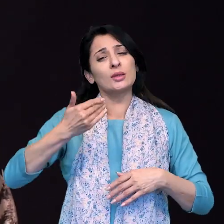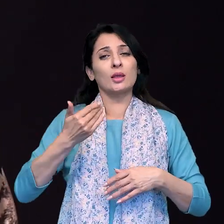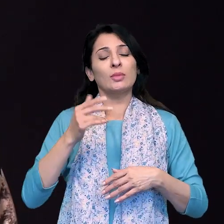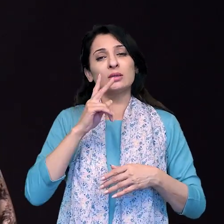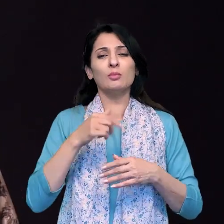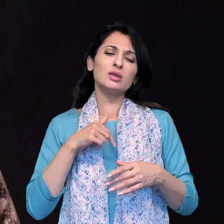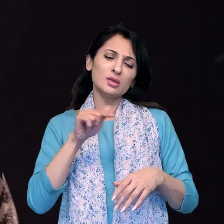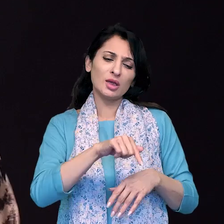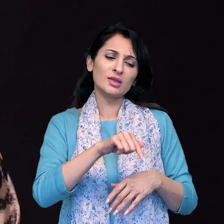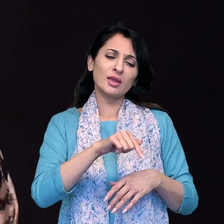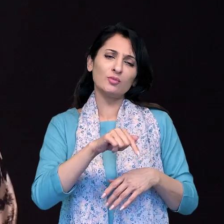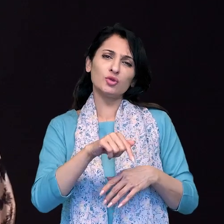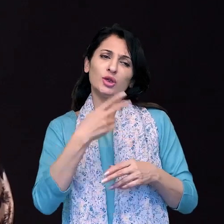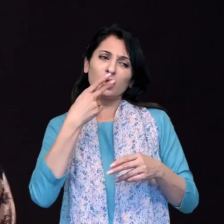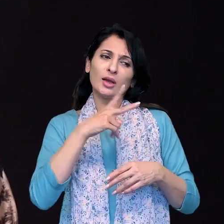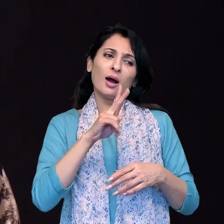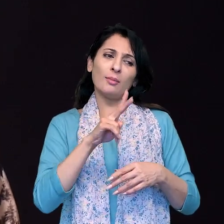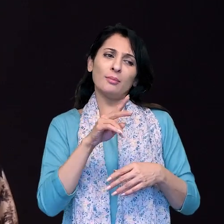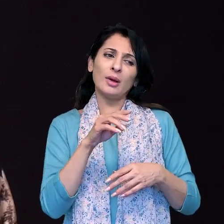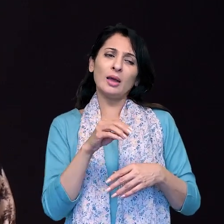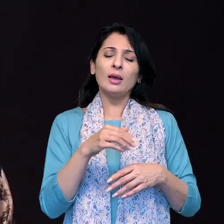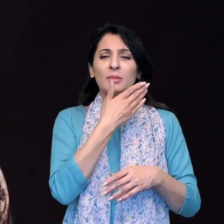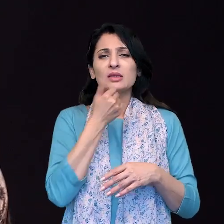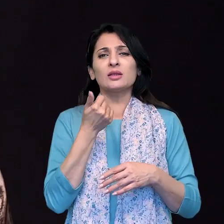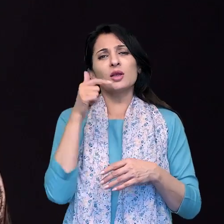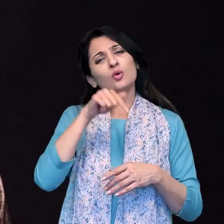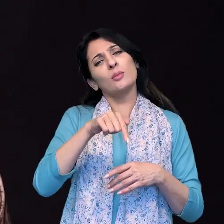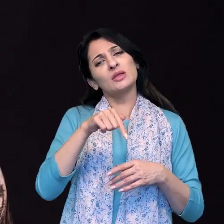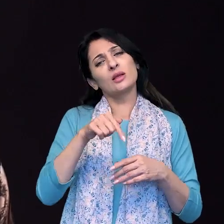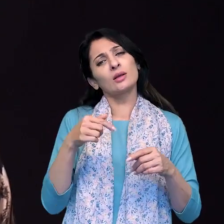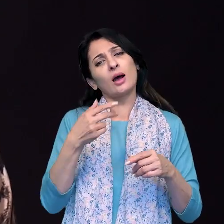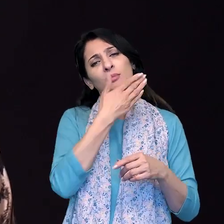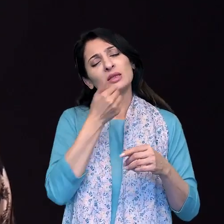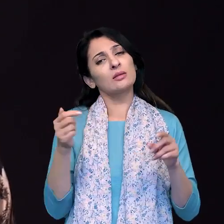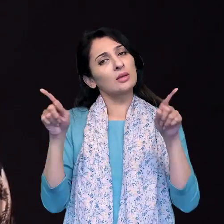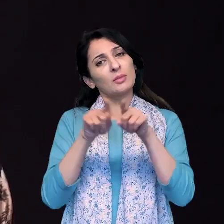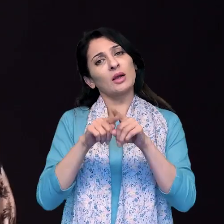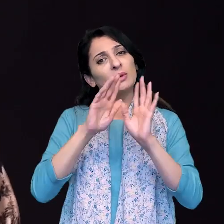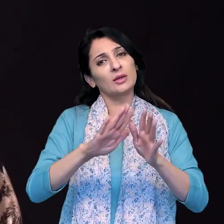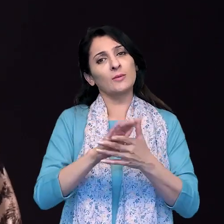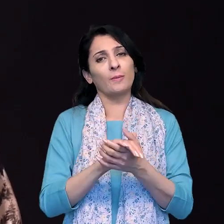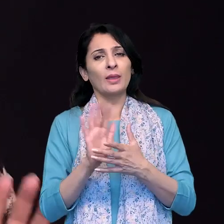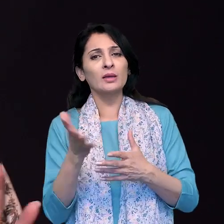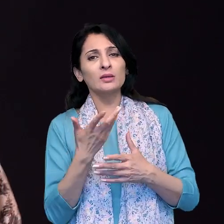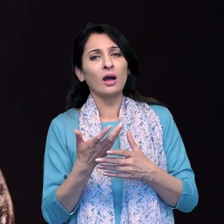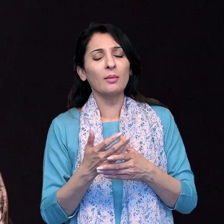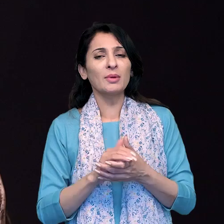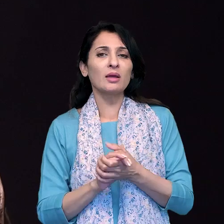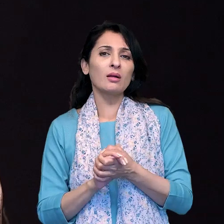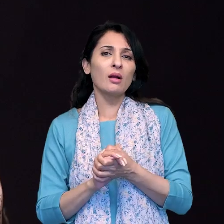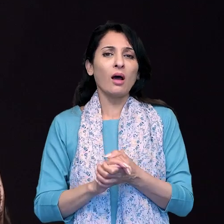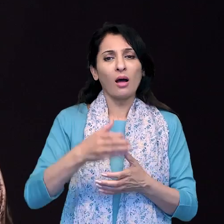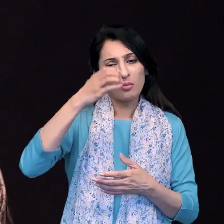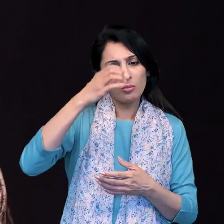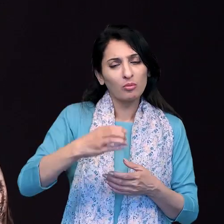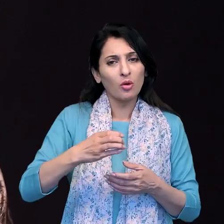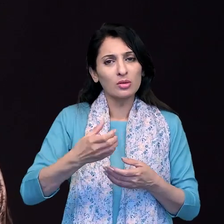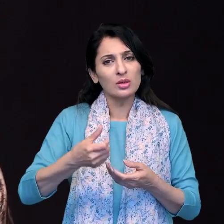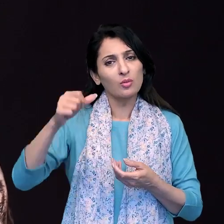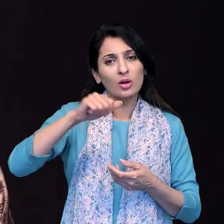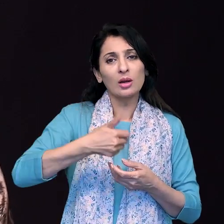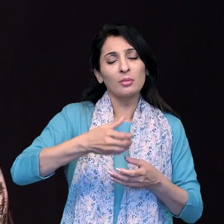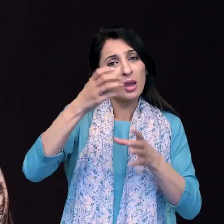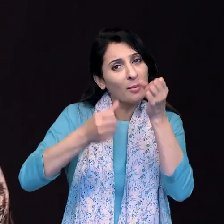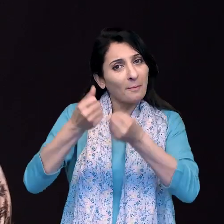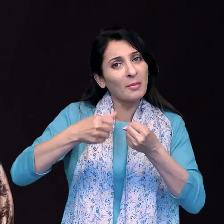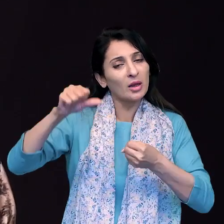ओनर। मुझे ये नाम अच्छा लग रहा है तो हम इसका नाम ट्रेडिशंस रख देते हैं। मेरा ख्याल है हमें ना एक ब्लू प्लास्टिक की बॉटल में मिल्क